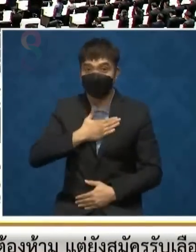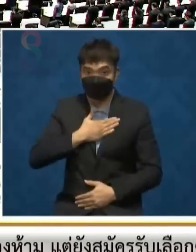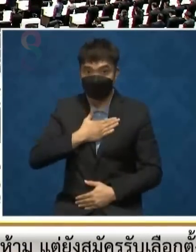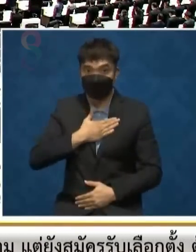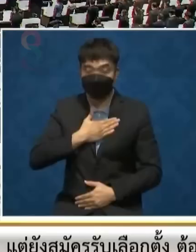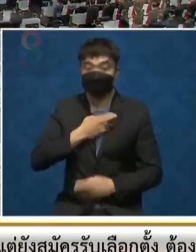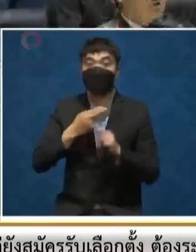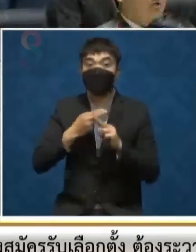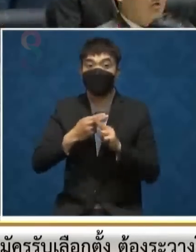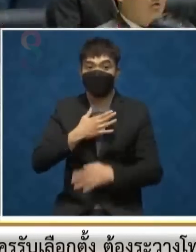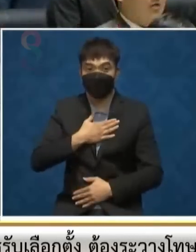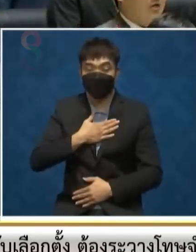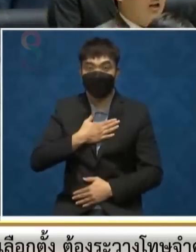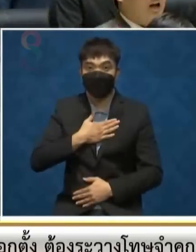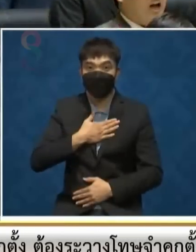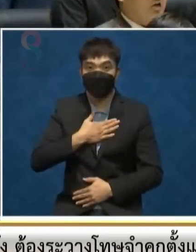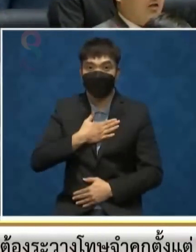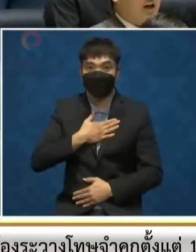ข้าพเจ้าข้าพเจ้า